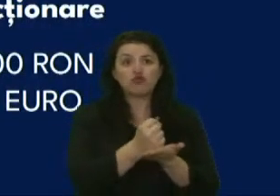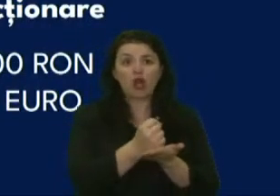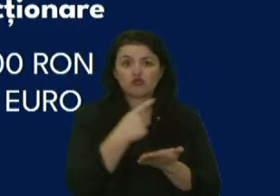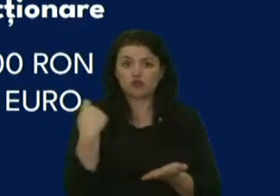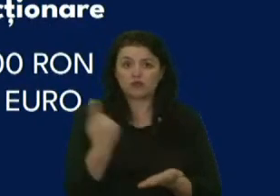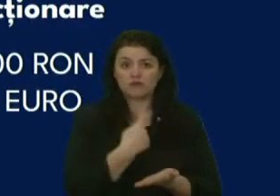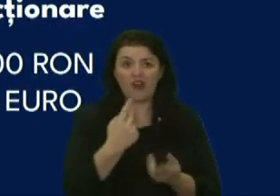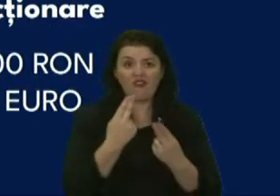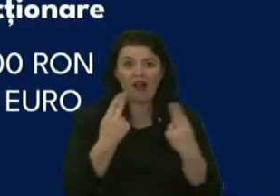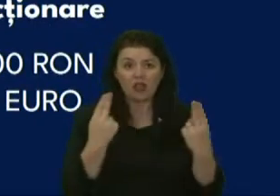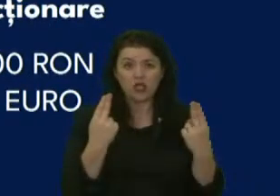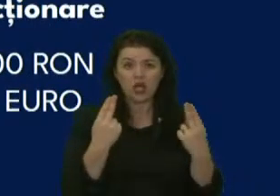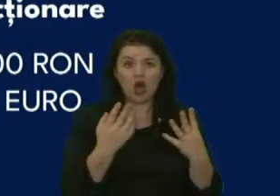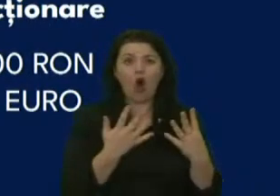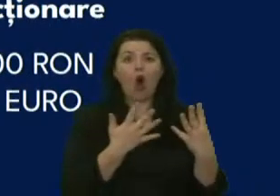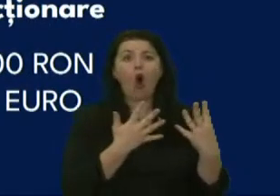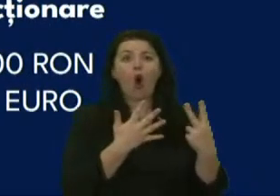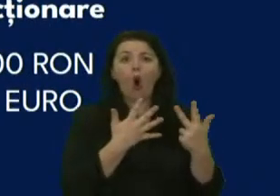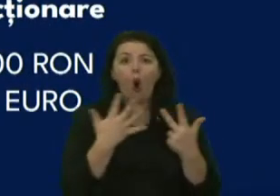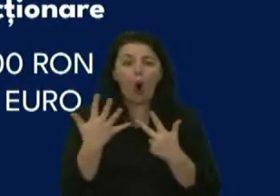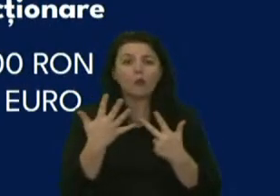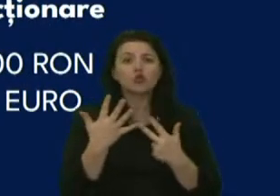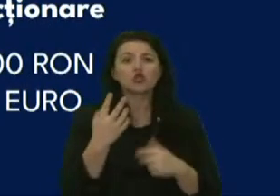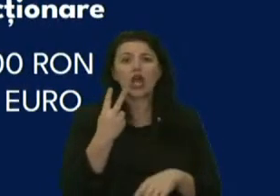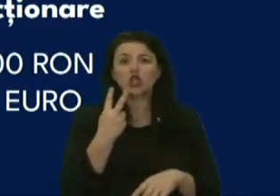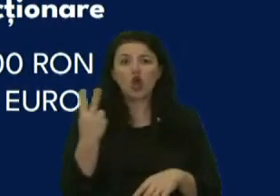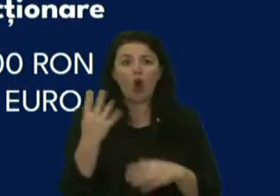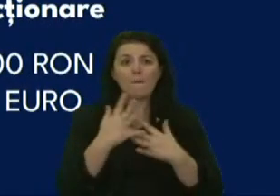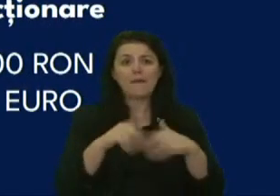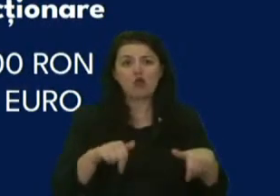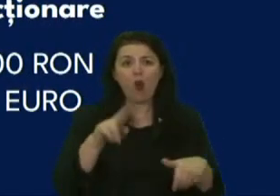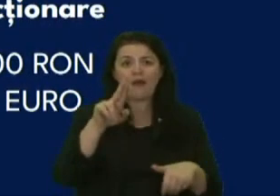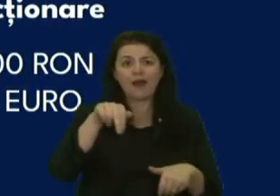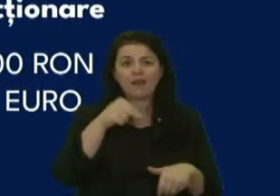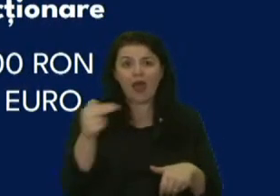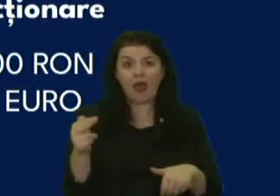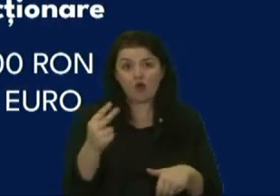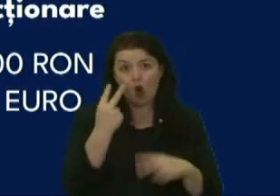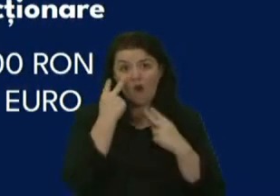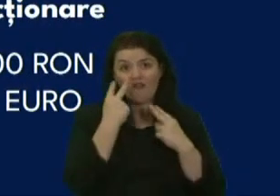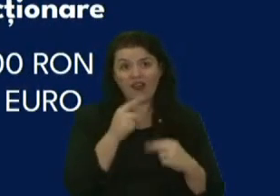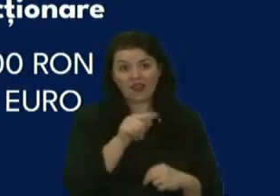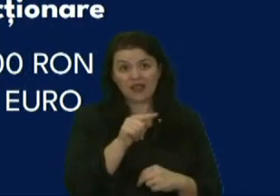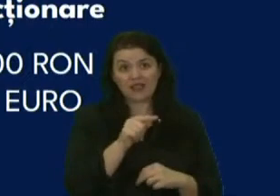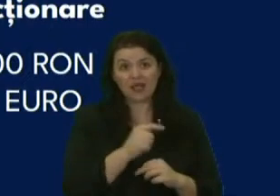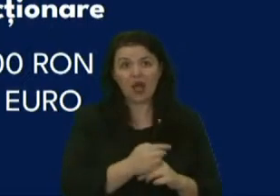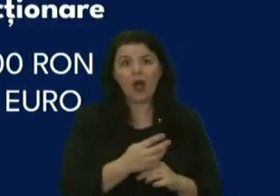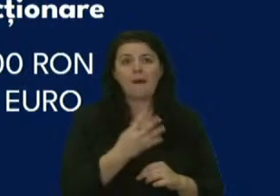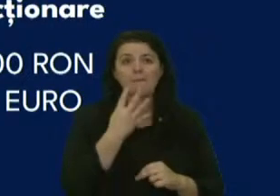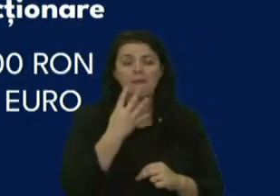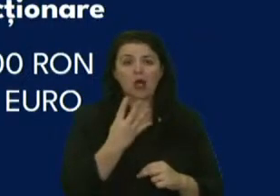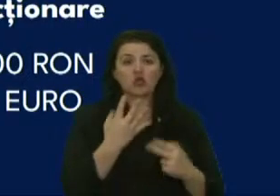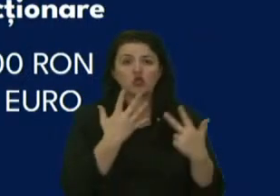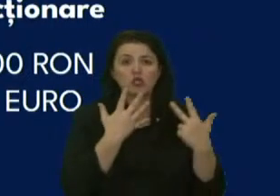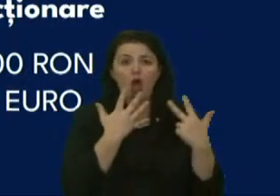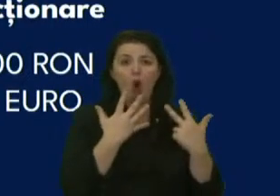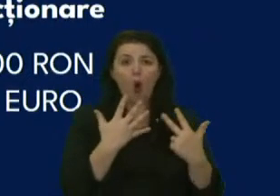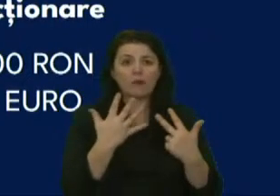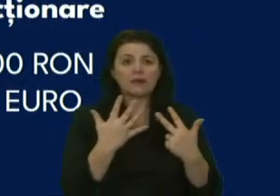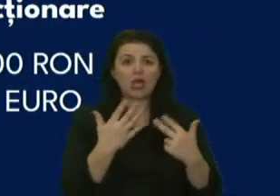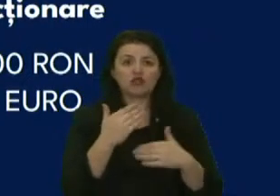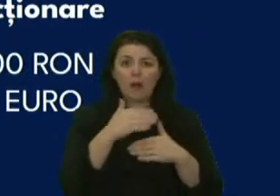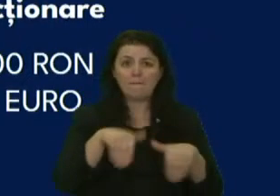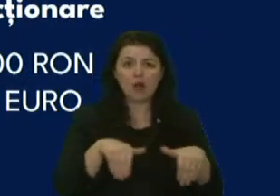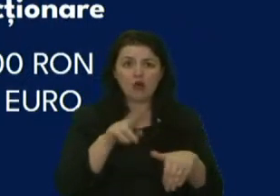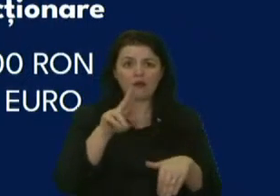nostru care are o valoare de 802 milioane de euro și este important de văzut acolo că 480 de milioane de euro merg pe dezvoltare în